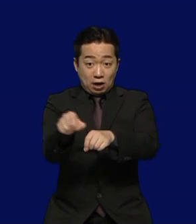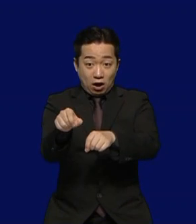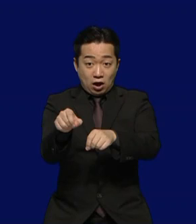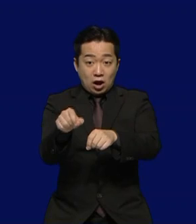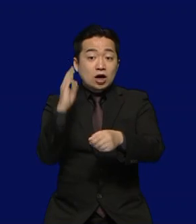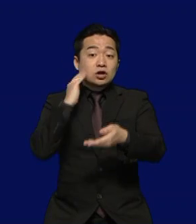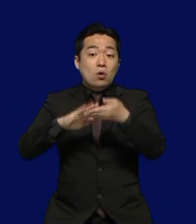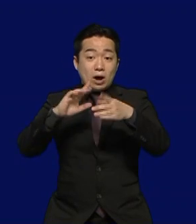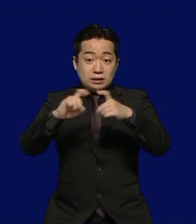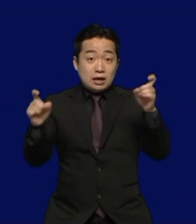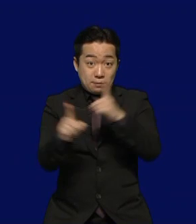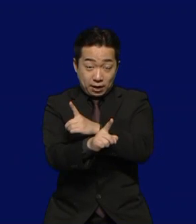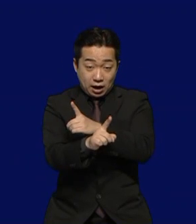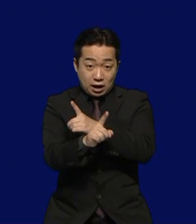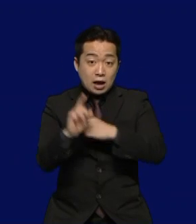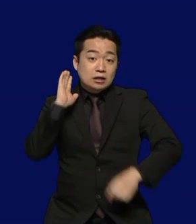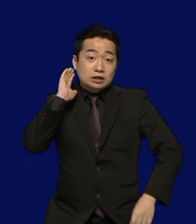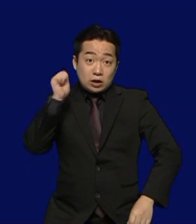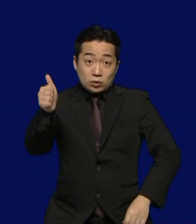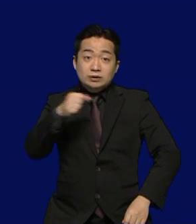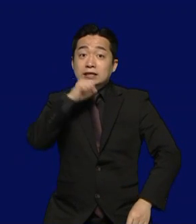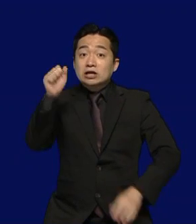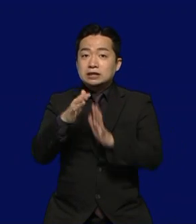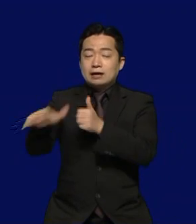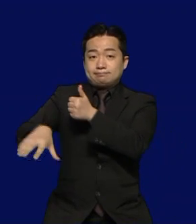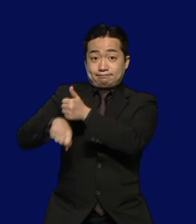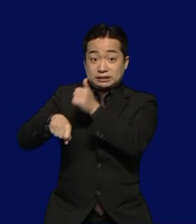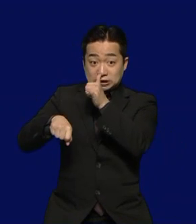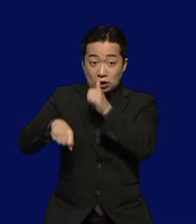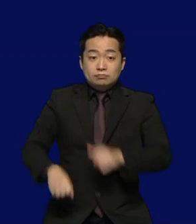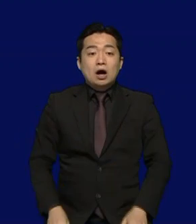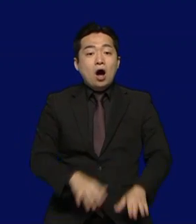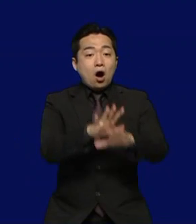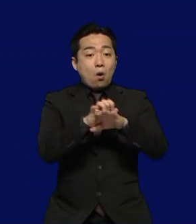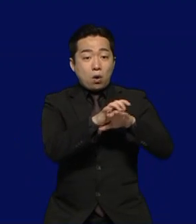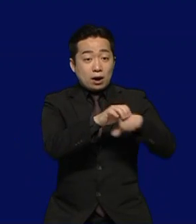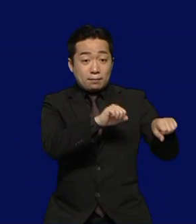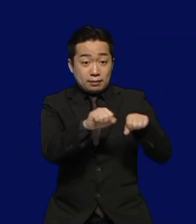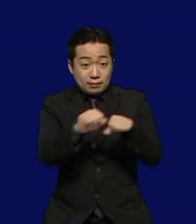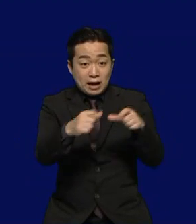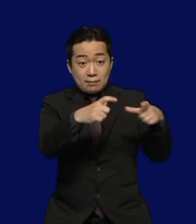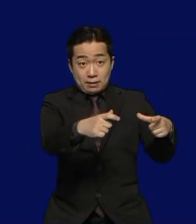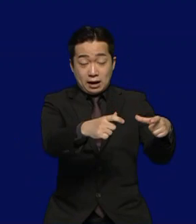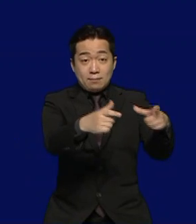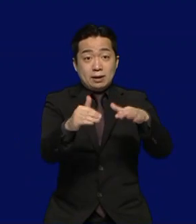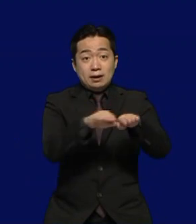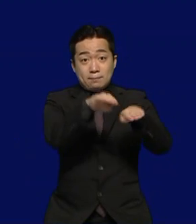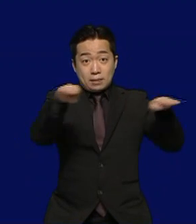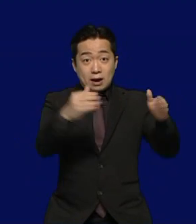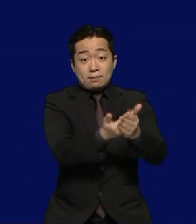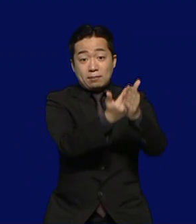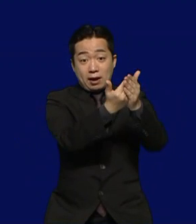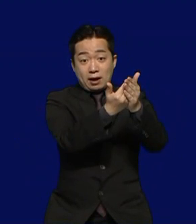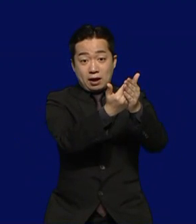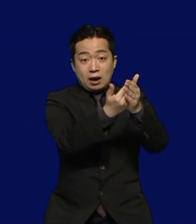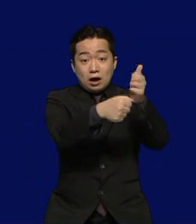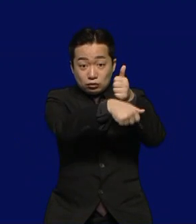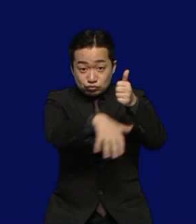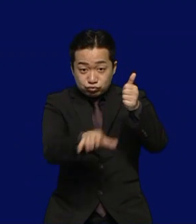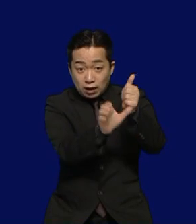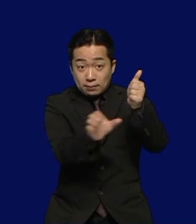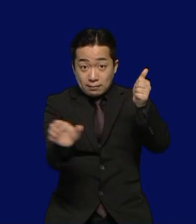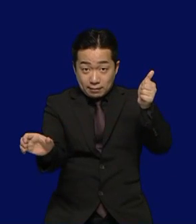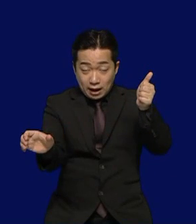TF는 당선인 직속으로, 코로나 위기 대응 TF와 지역균형발전 TF는 인수위원장 산하 조직으로 운영하는